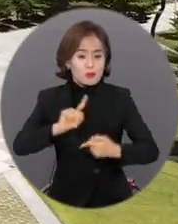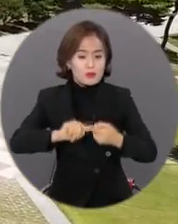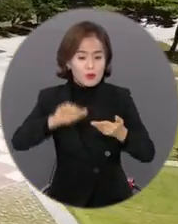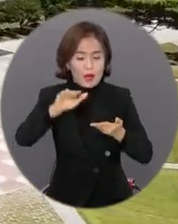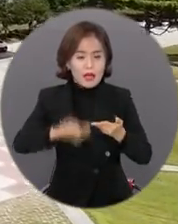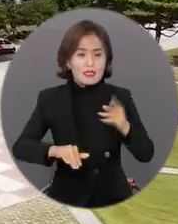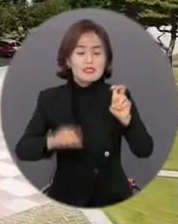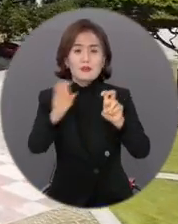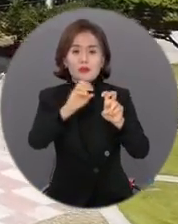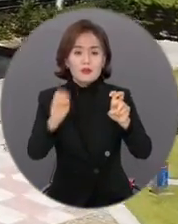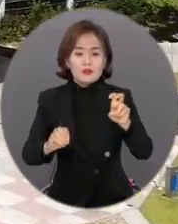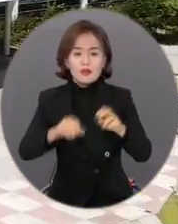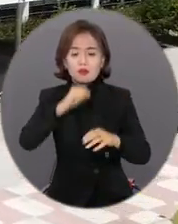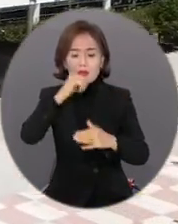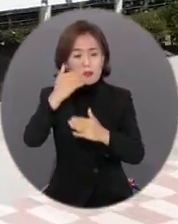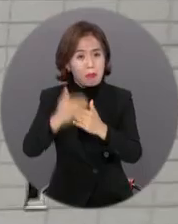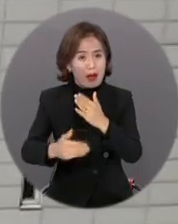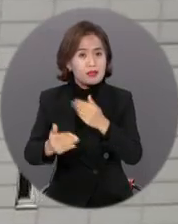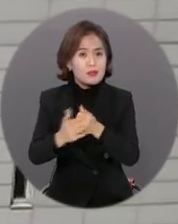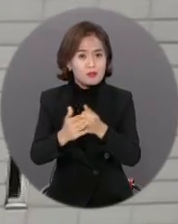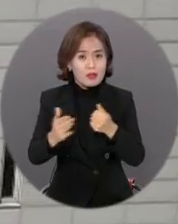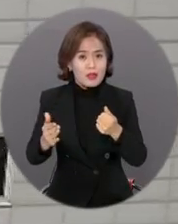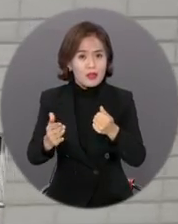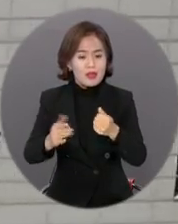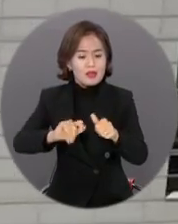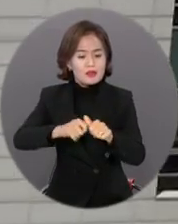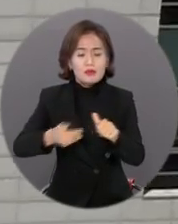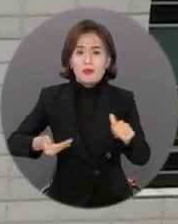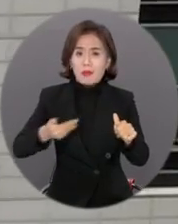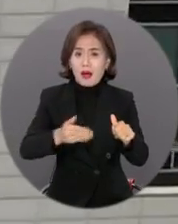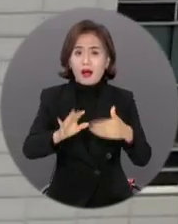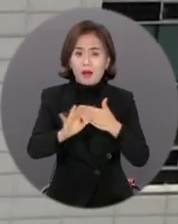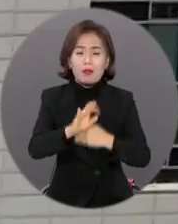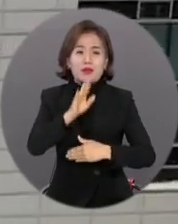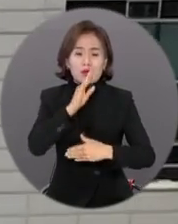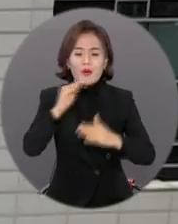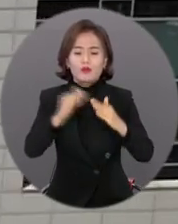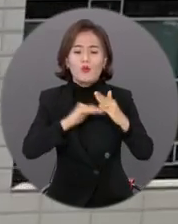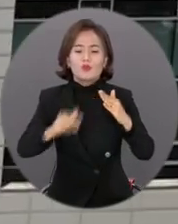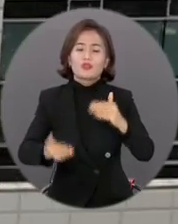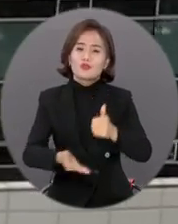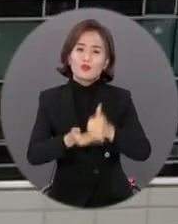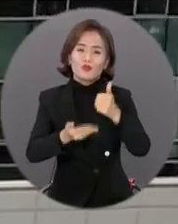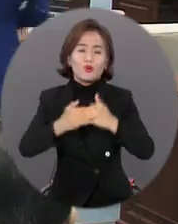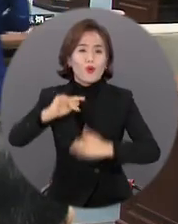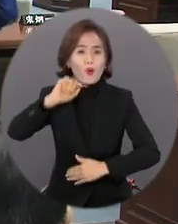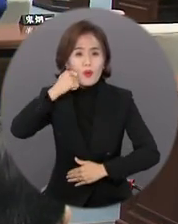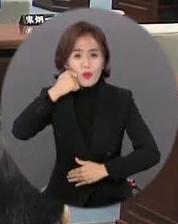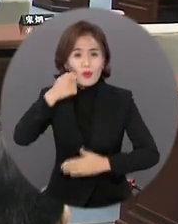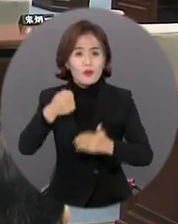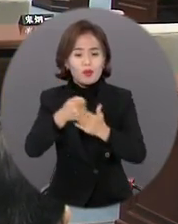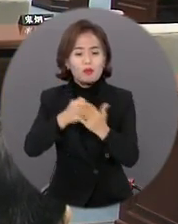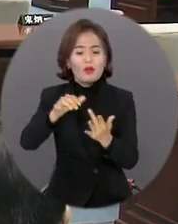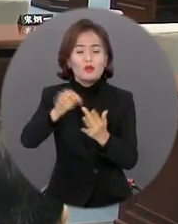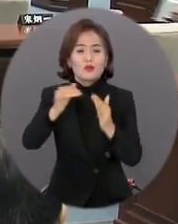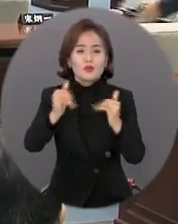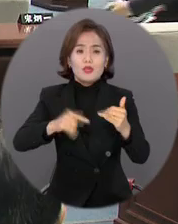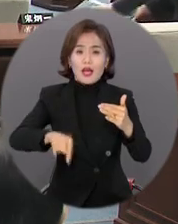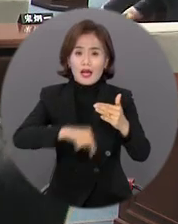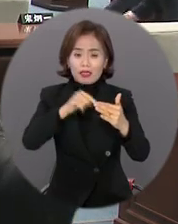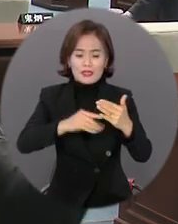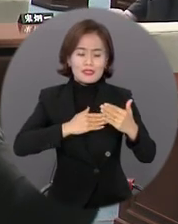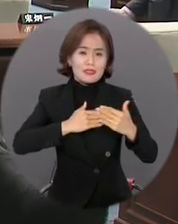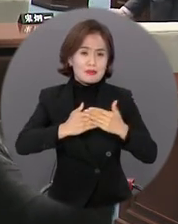하위 20%가 감산을 받게 되는데 페널티를 받게 되면 사실상 공천을 받기 어려워져 선출직들